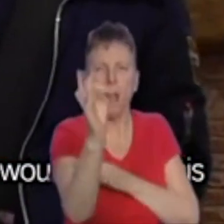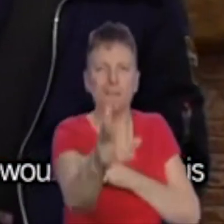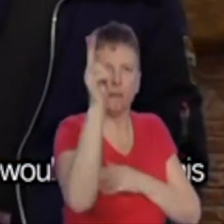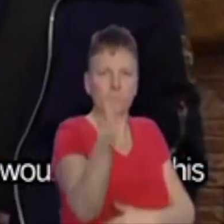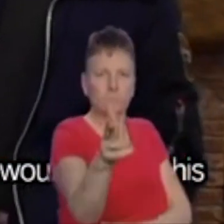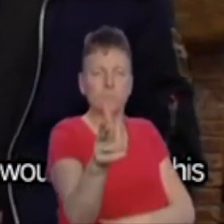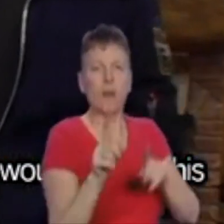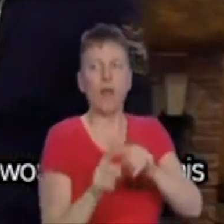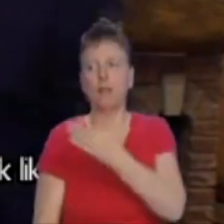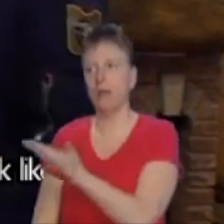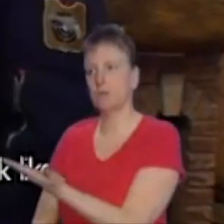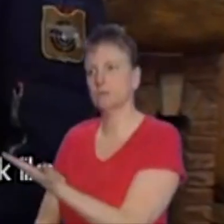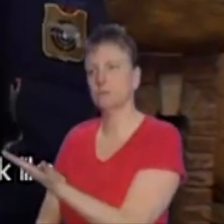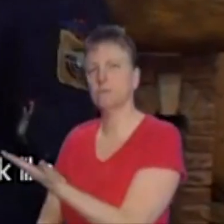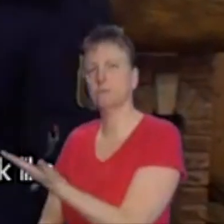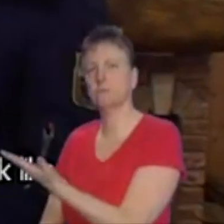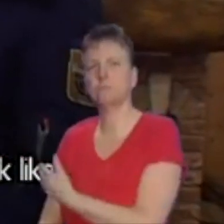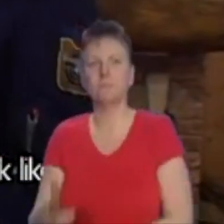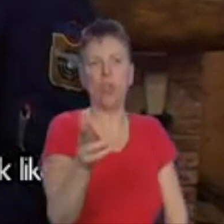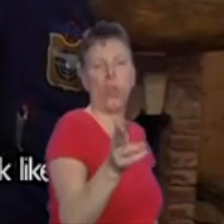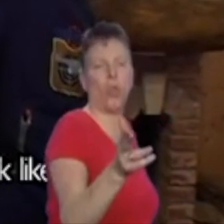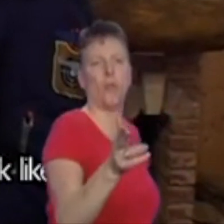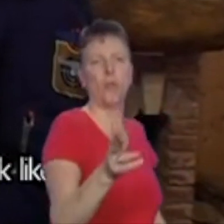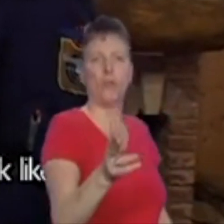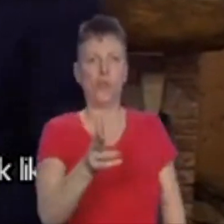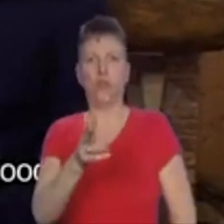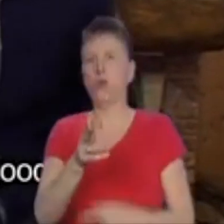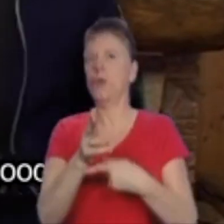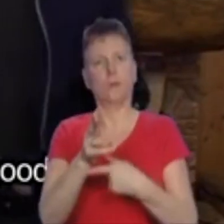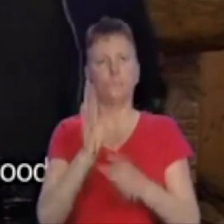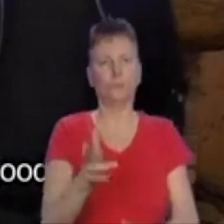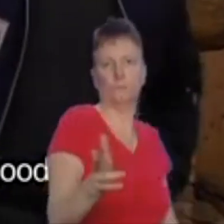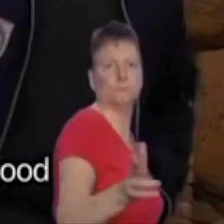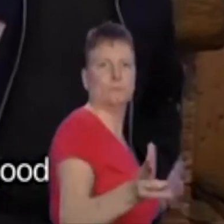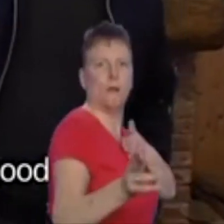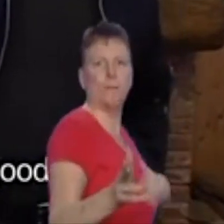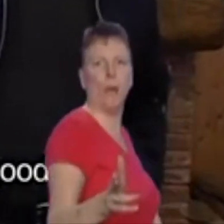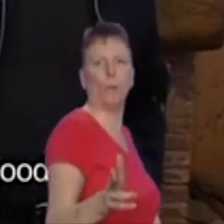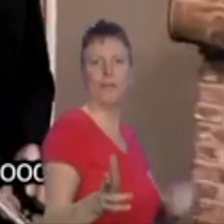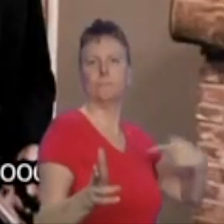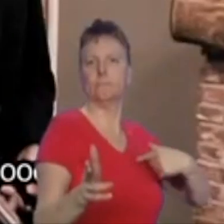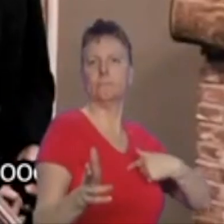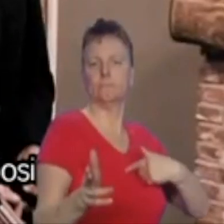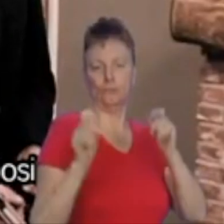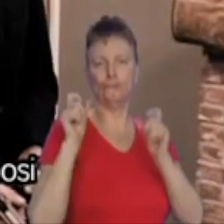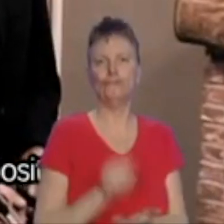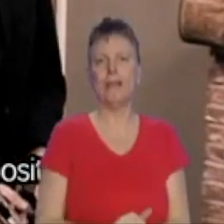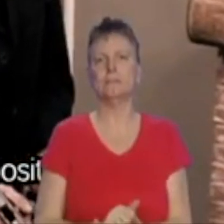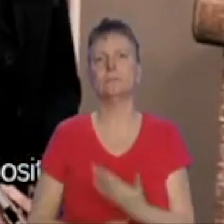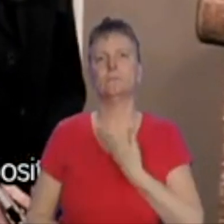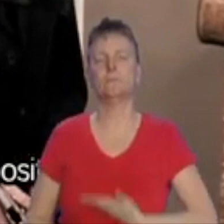celle-ci. Certains tireurs sont très à l'aise dans cette position, d'autres sont très à l'aise comme ça. Je